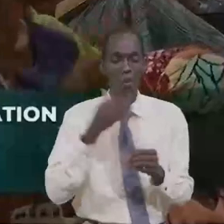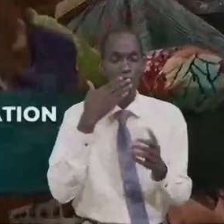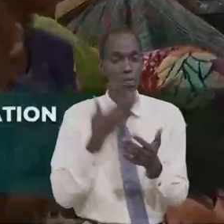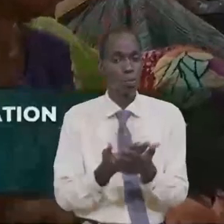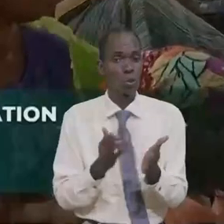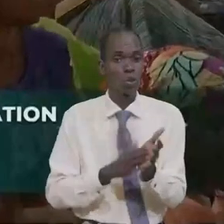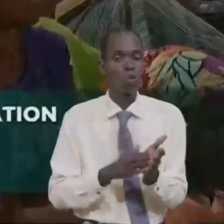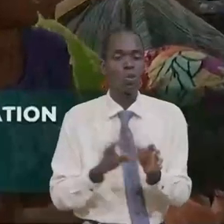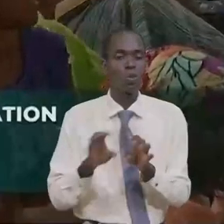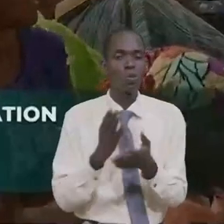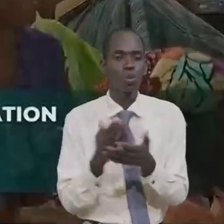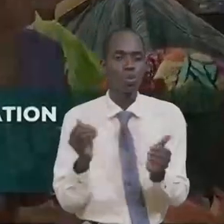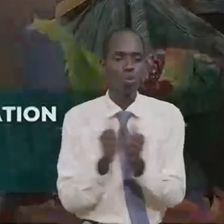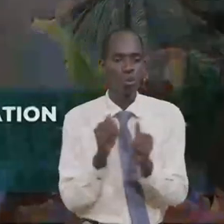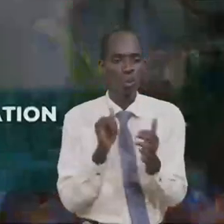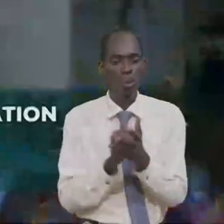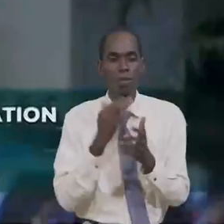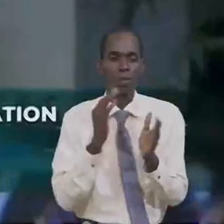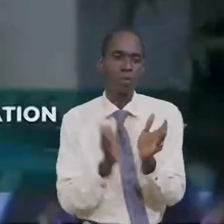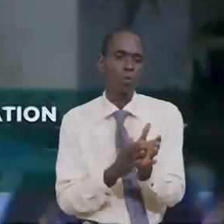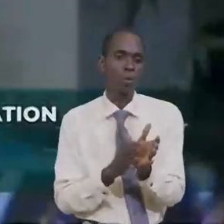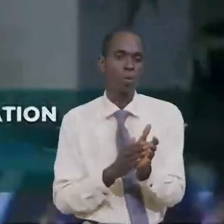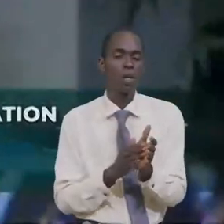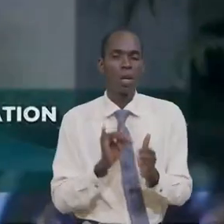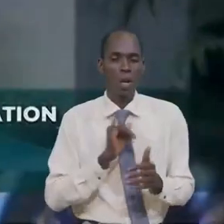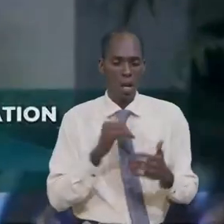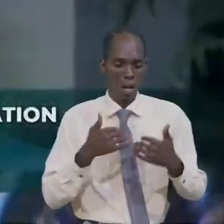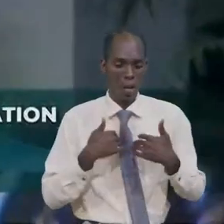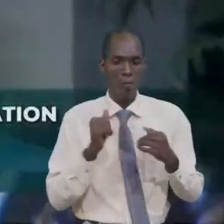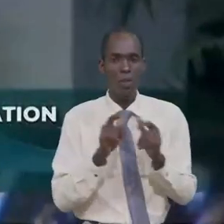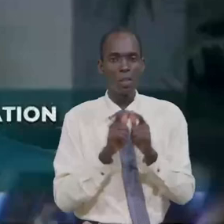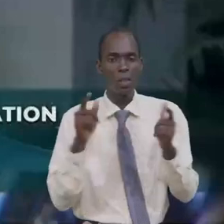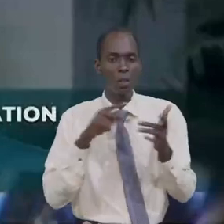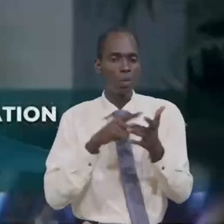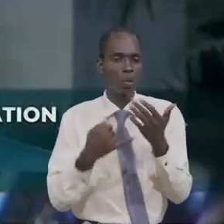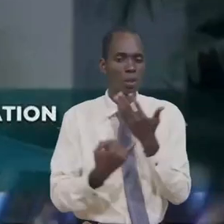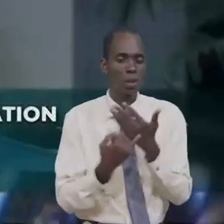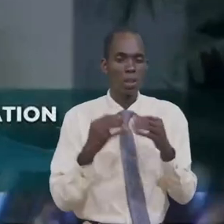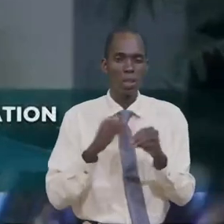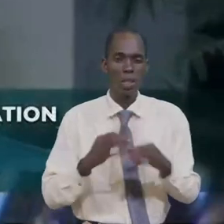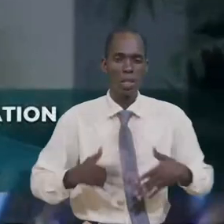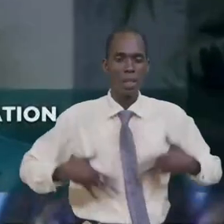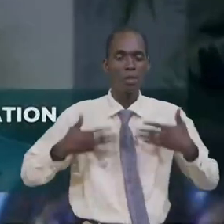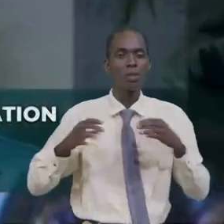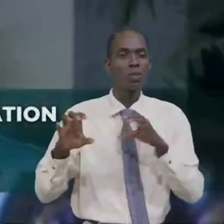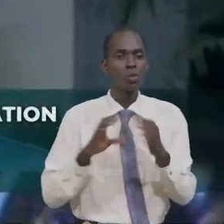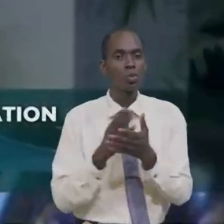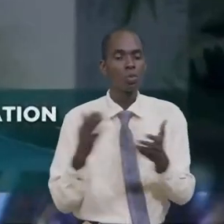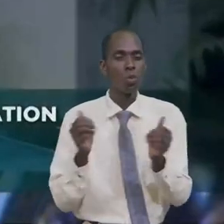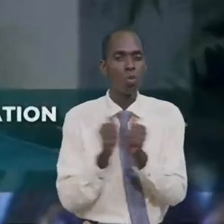cette école j'ai un grand projet dans la vie fait quelque chose avec ce projet